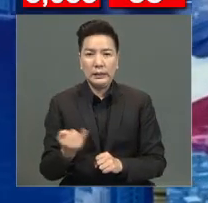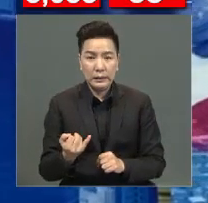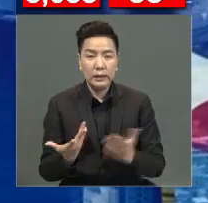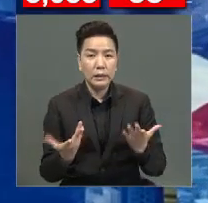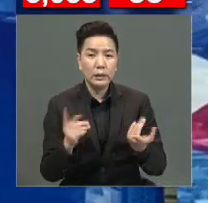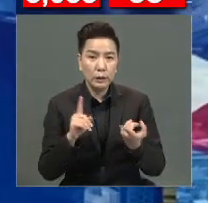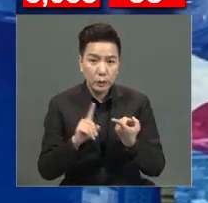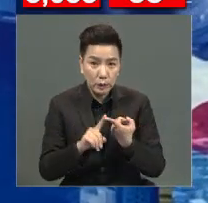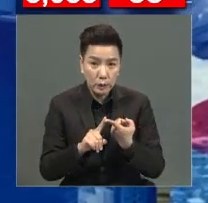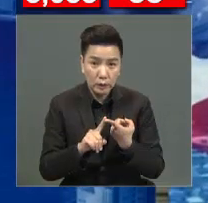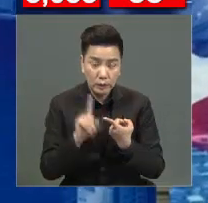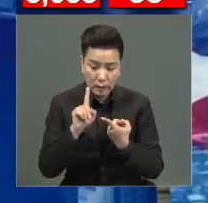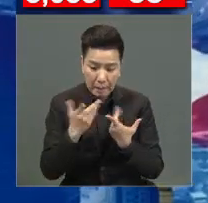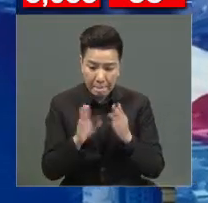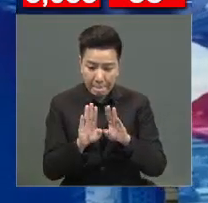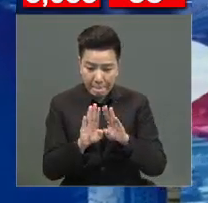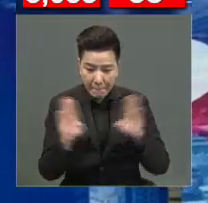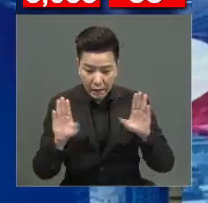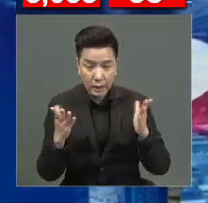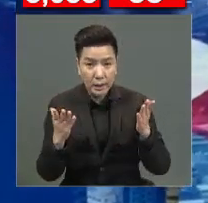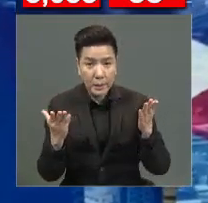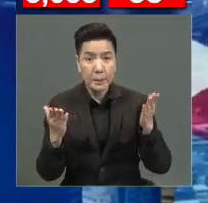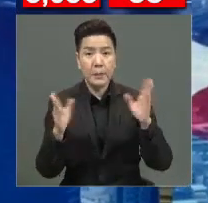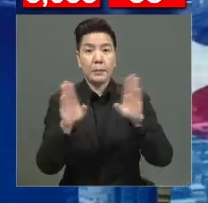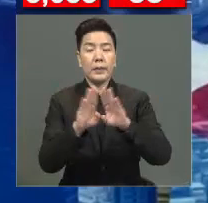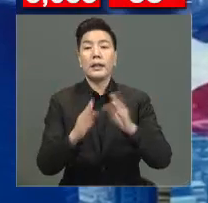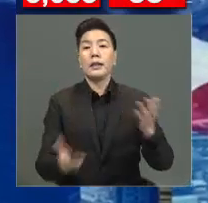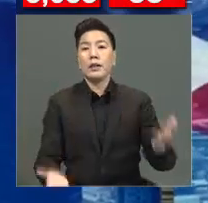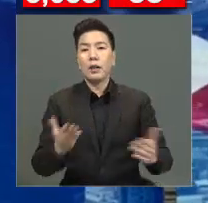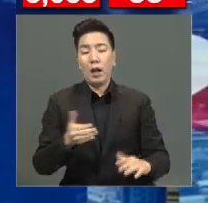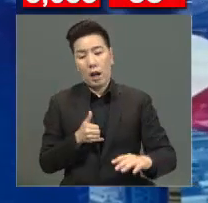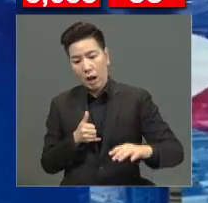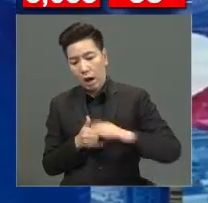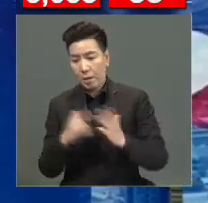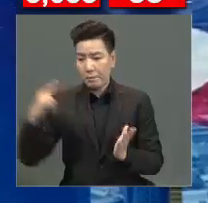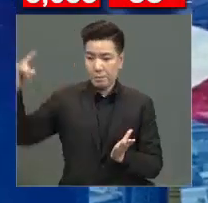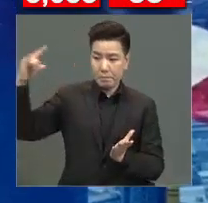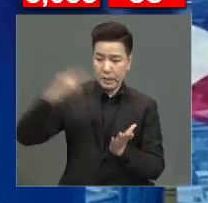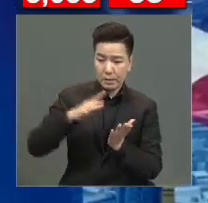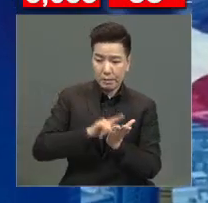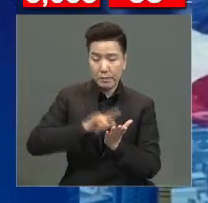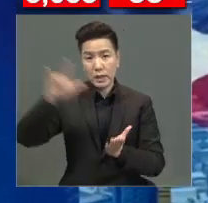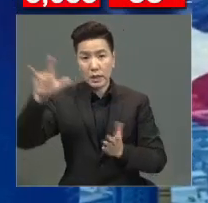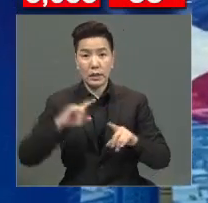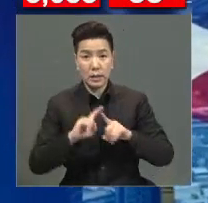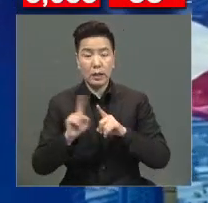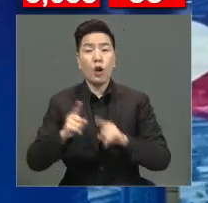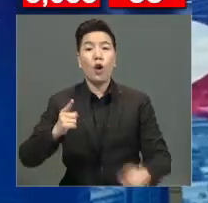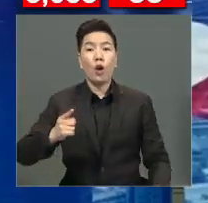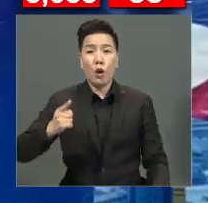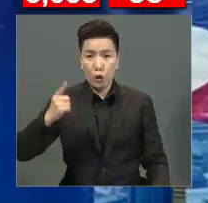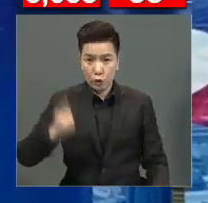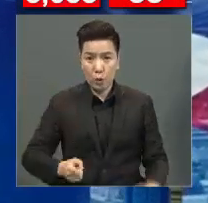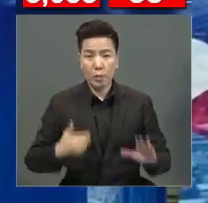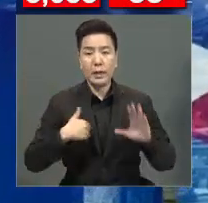ครับไม่ว่าจะเป็นการเปิดปิดต่างๆนะการเข้าออกประเทศต่างๆเหล่านี้นะครับมันต้องผ่านขั้นต